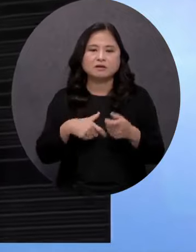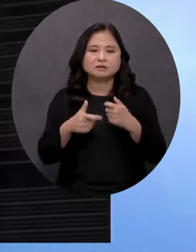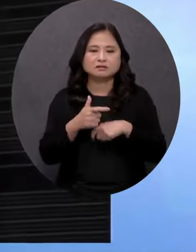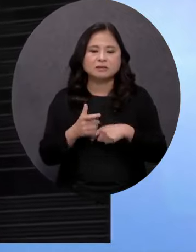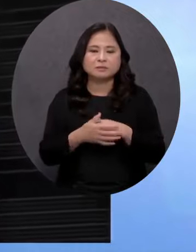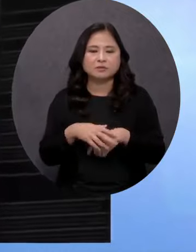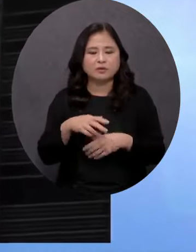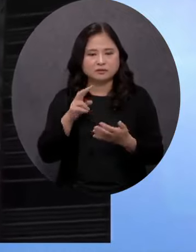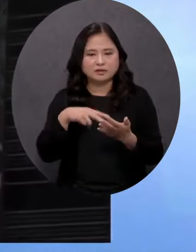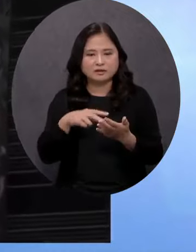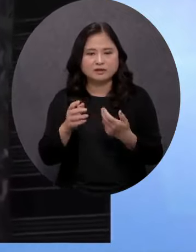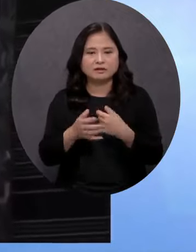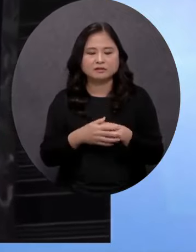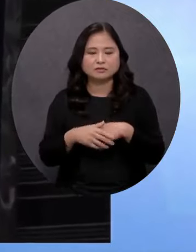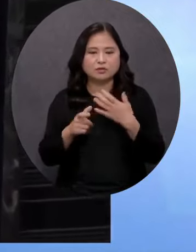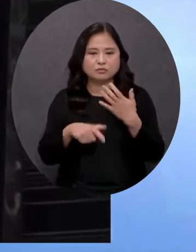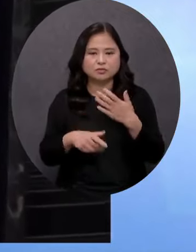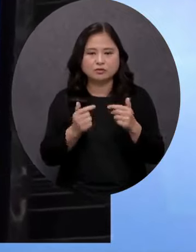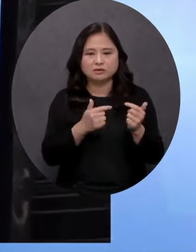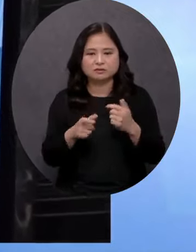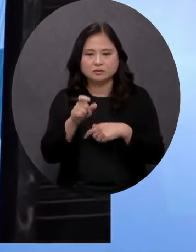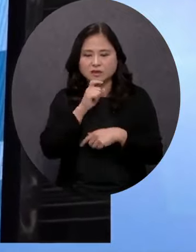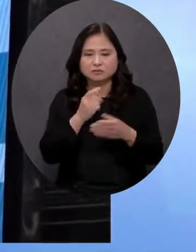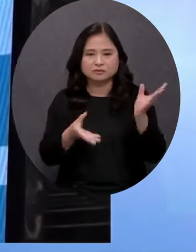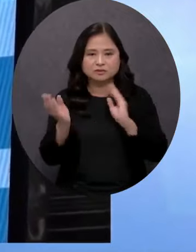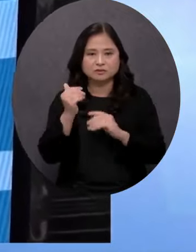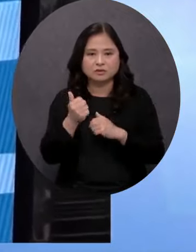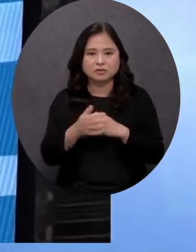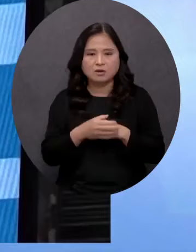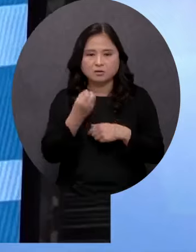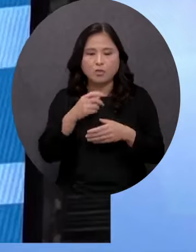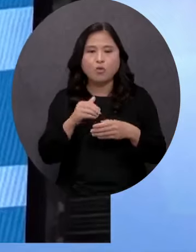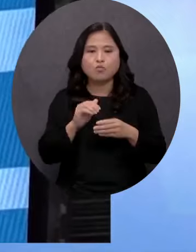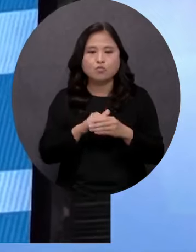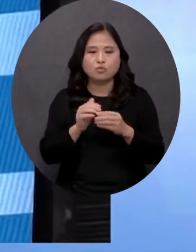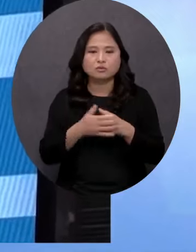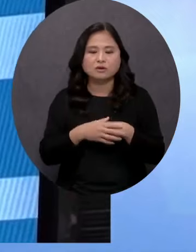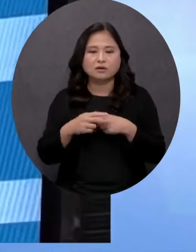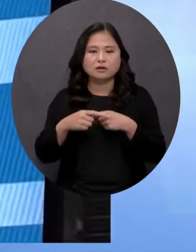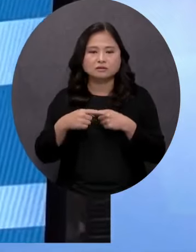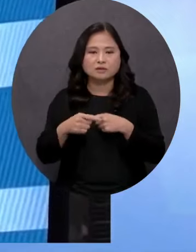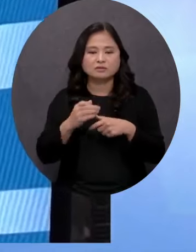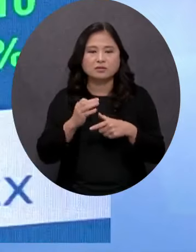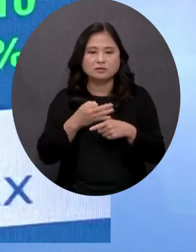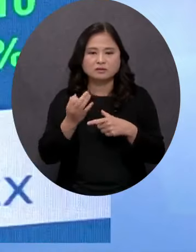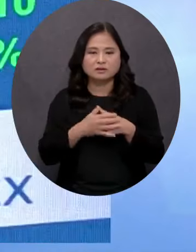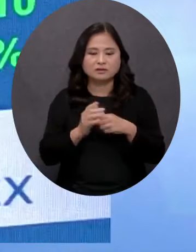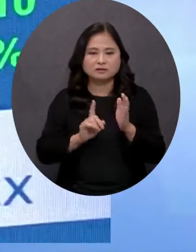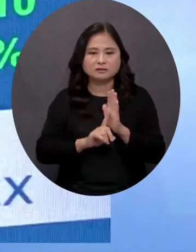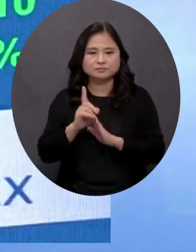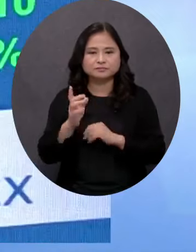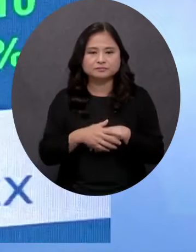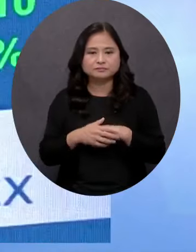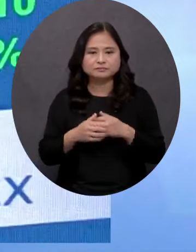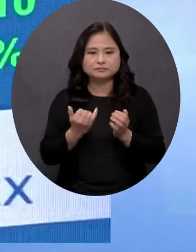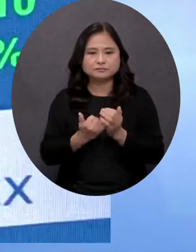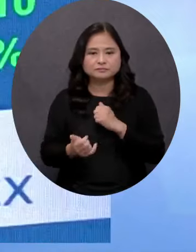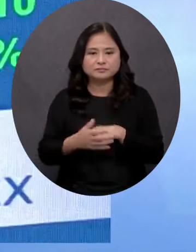参考因素，来到五月就继续有好消息。港股今个月第一个交易日延续升势，恒生指数